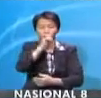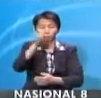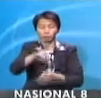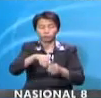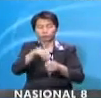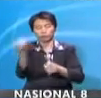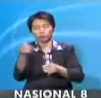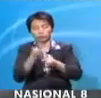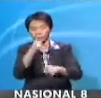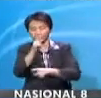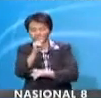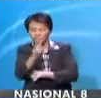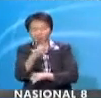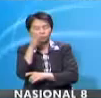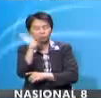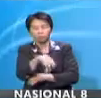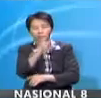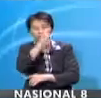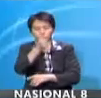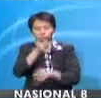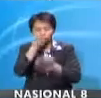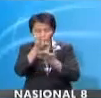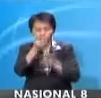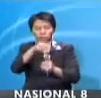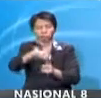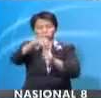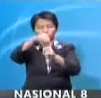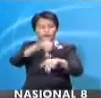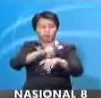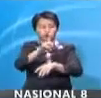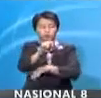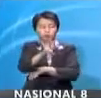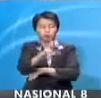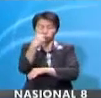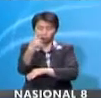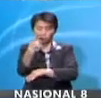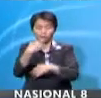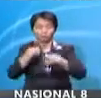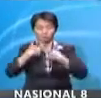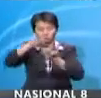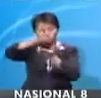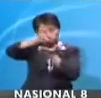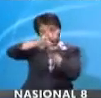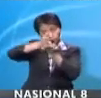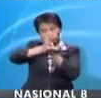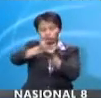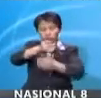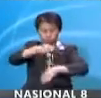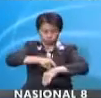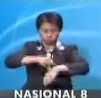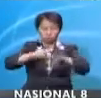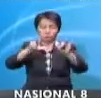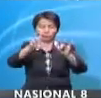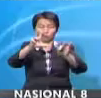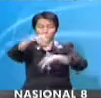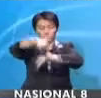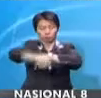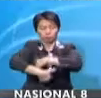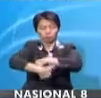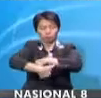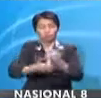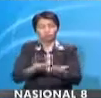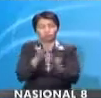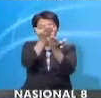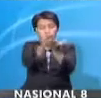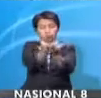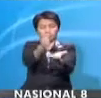dari depan kaca TV anda. Ikuti secara eksklusif di TV1. Kami bawakan kepada anda tepat jam 8.30 nanti